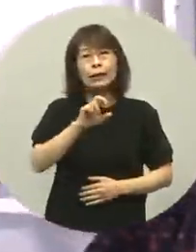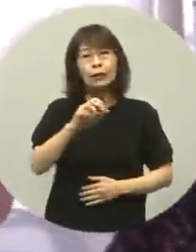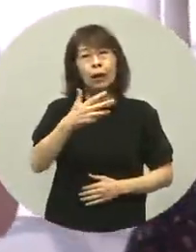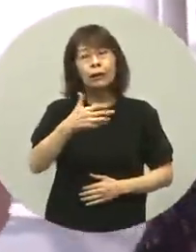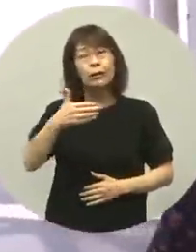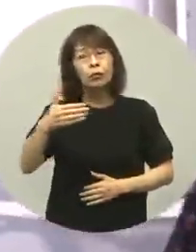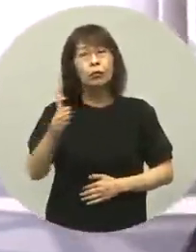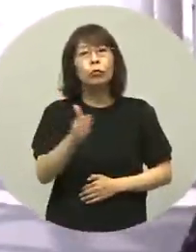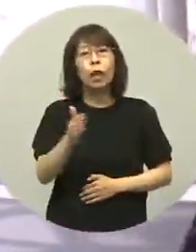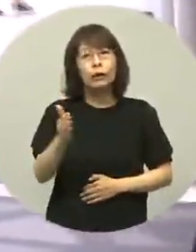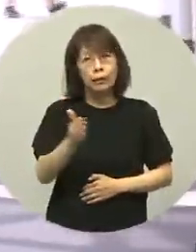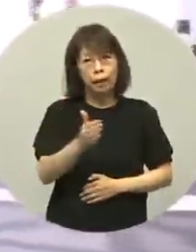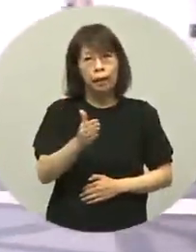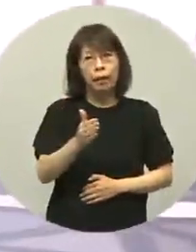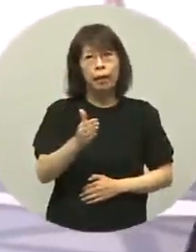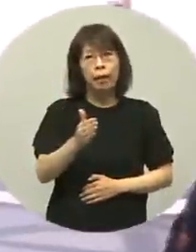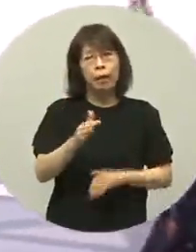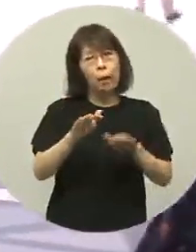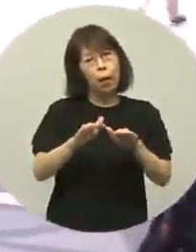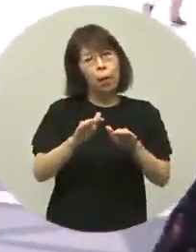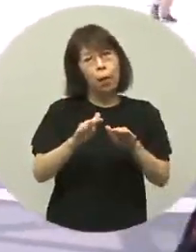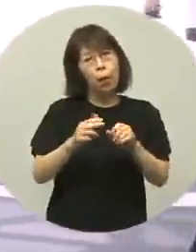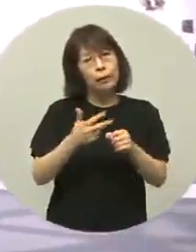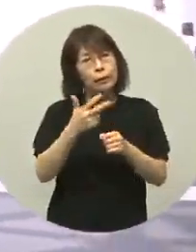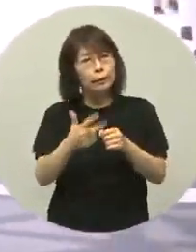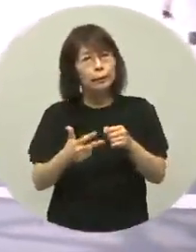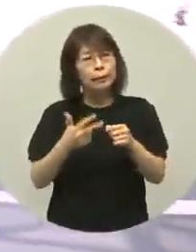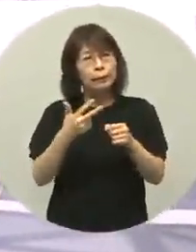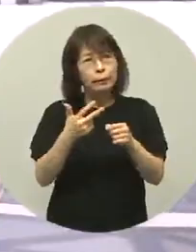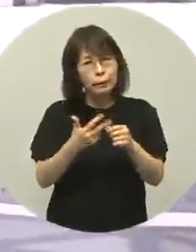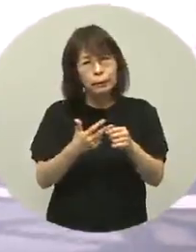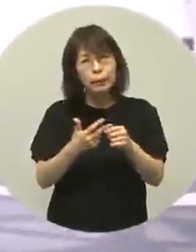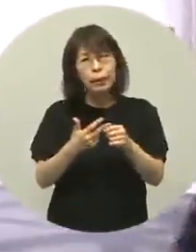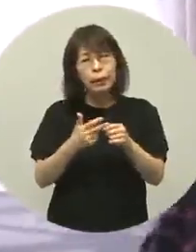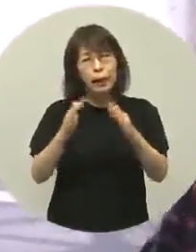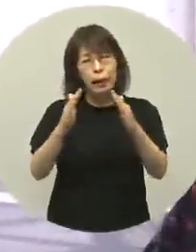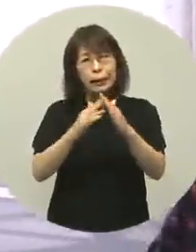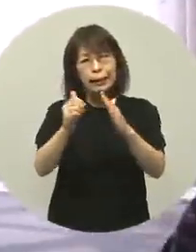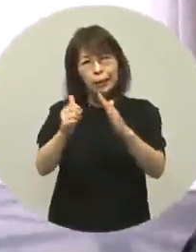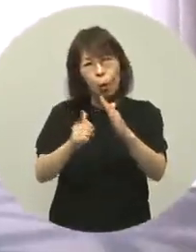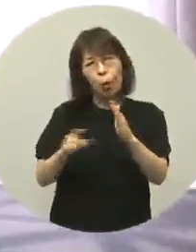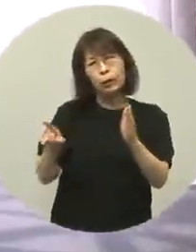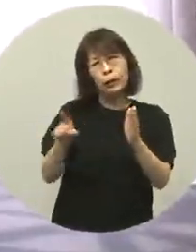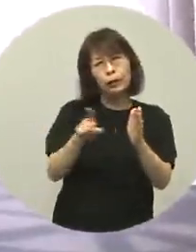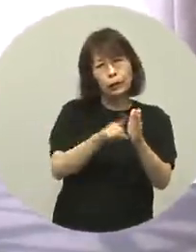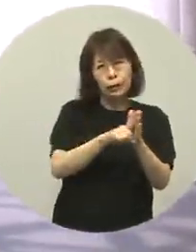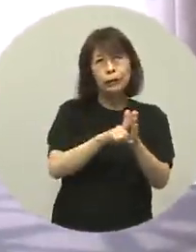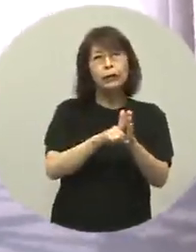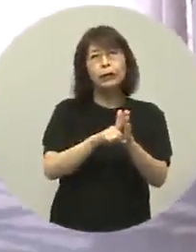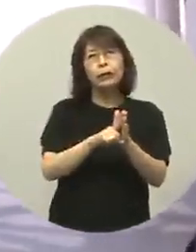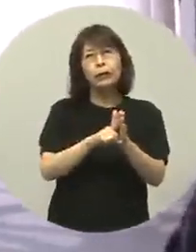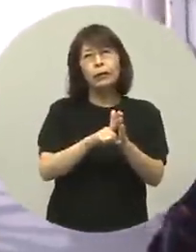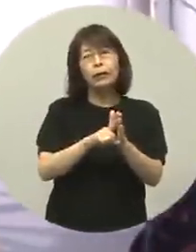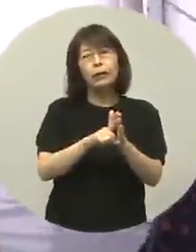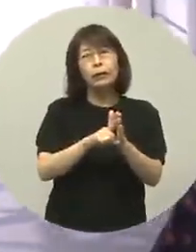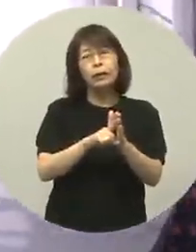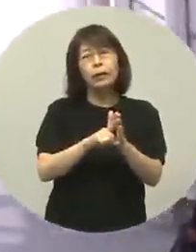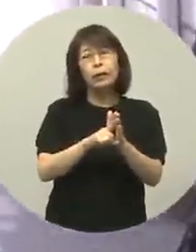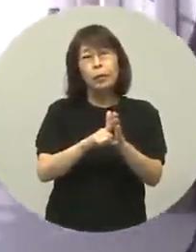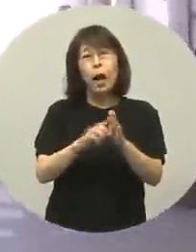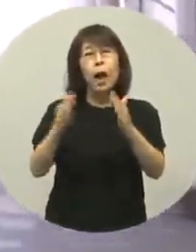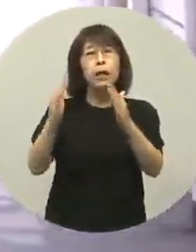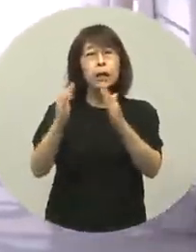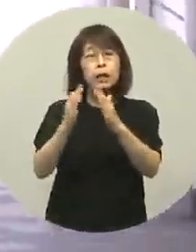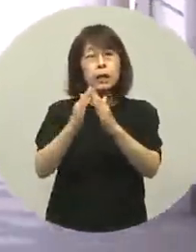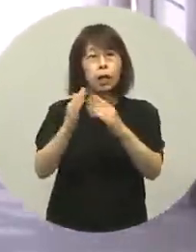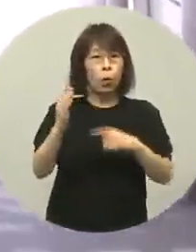で、ここ7年くらい引きこもりの状態でいらっしゃるということで、ご自宅にお